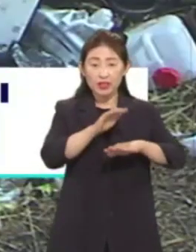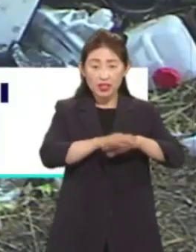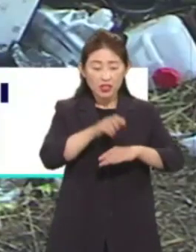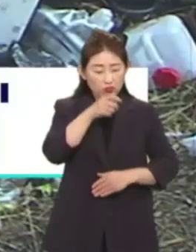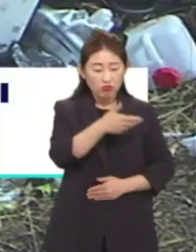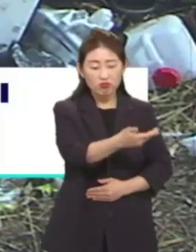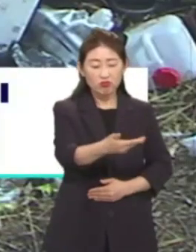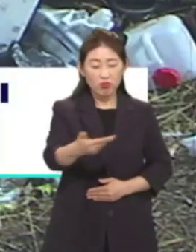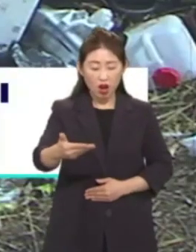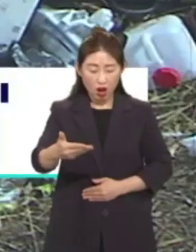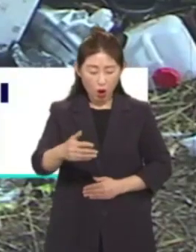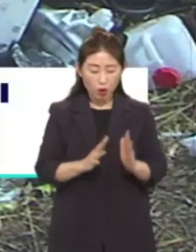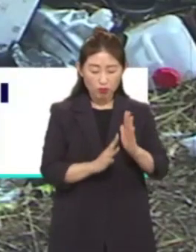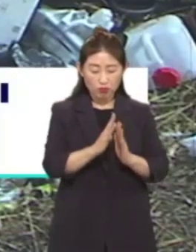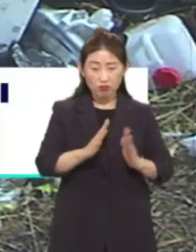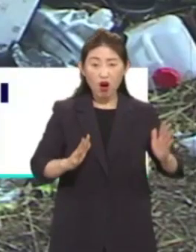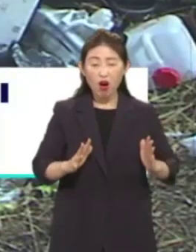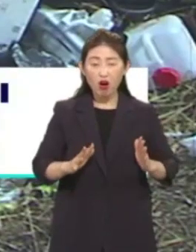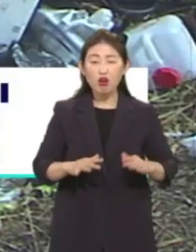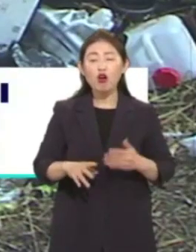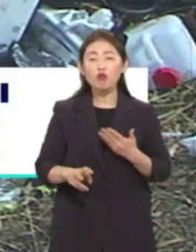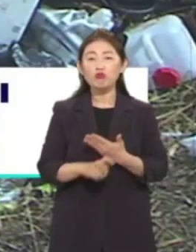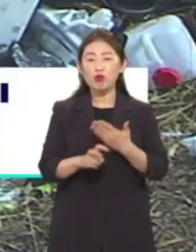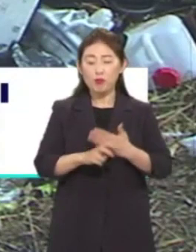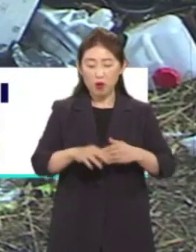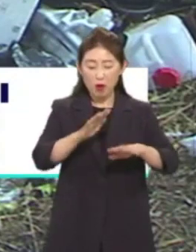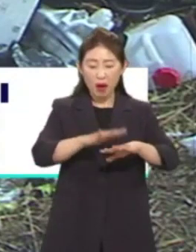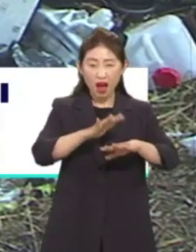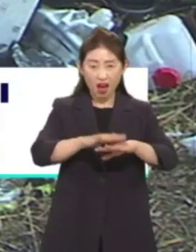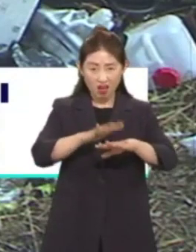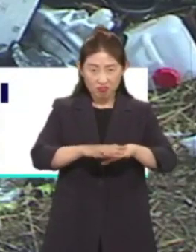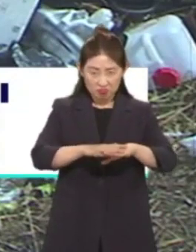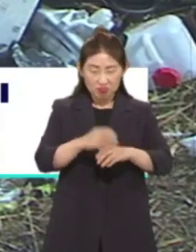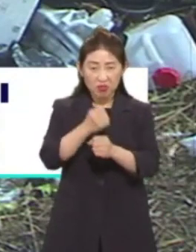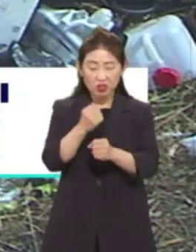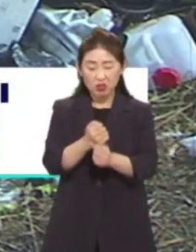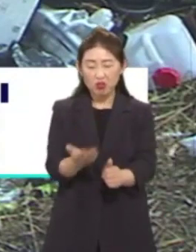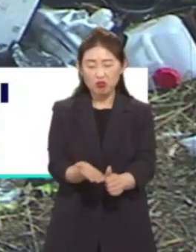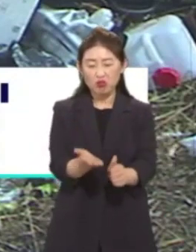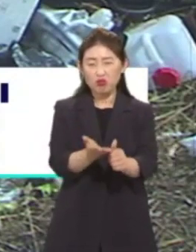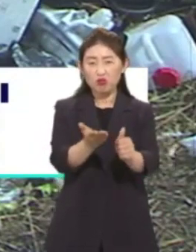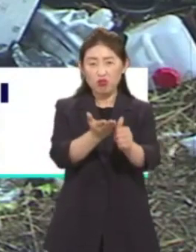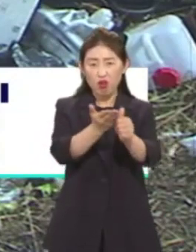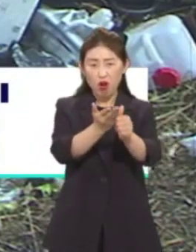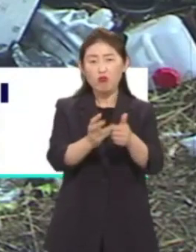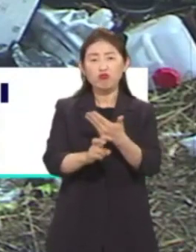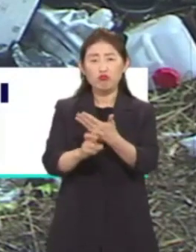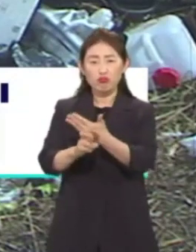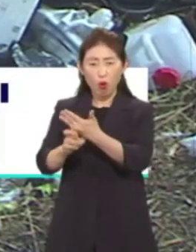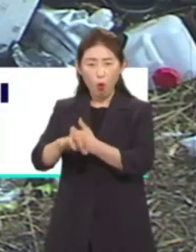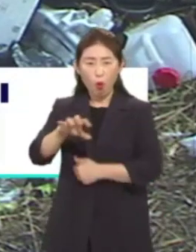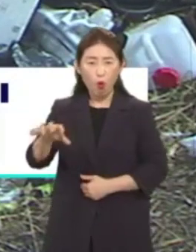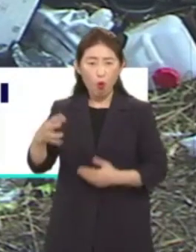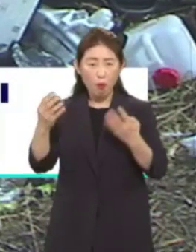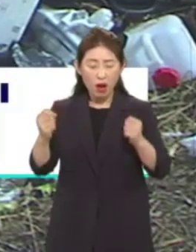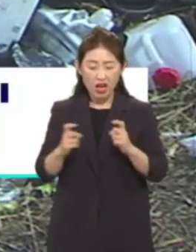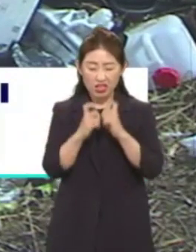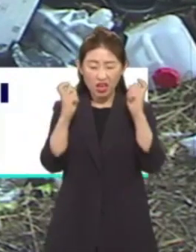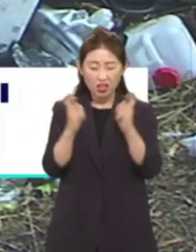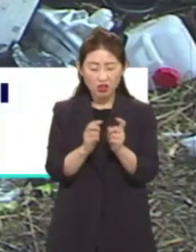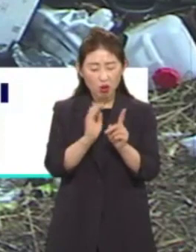대전 갑천 주변 녹지에 불법 경작이 끊이지 않고 있습니다. 국유지에 울타리를 쳐놓고 개인적으로 농작물을